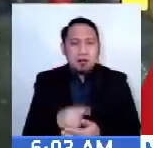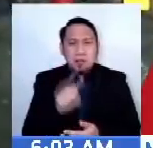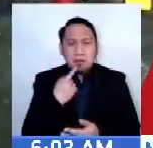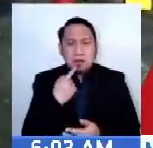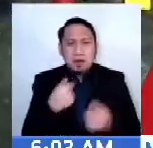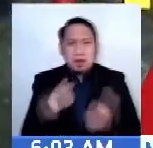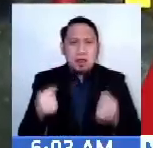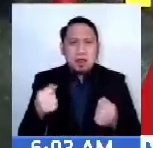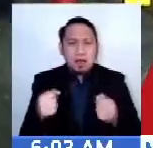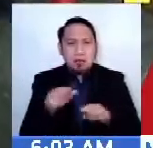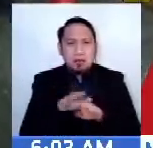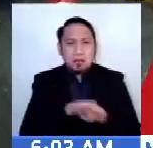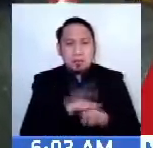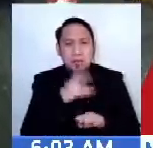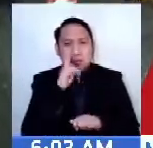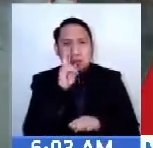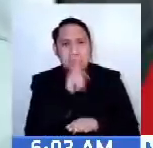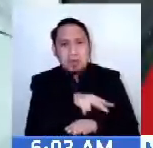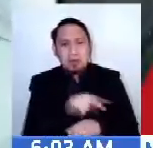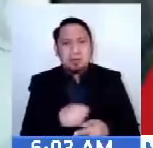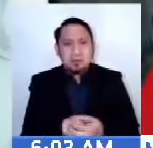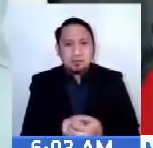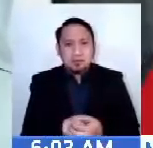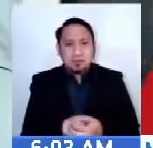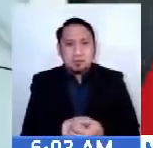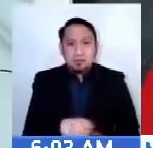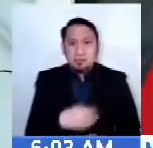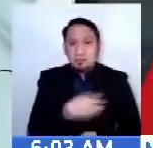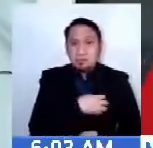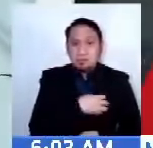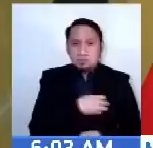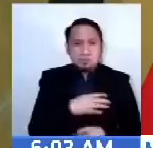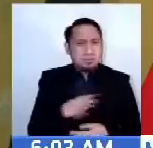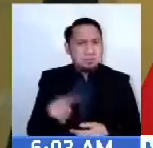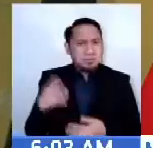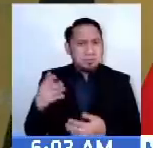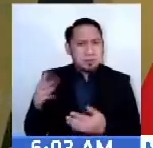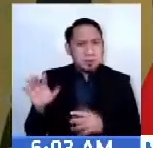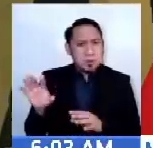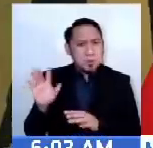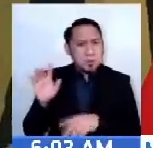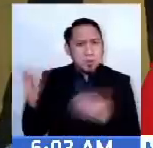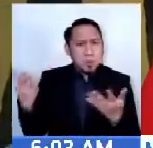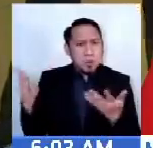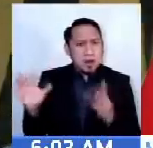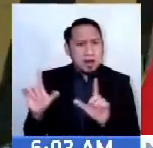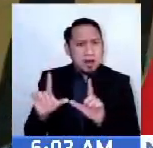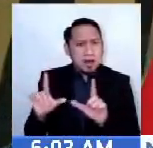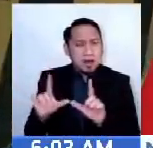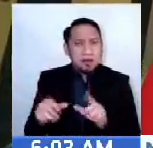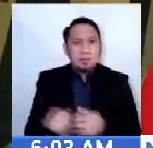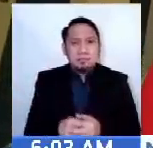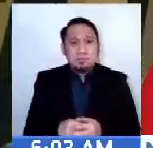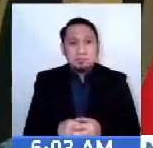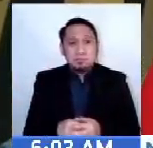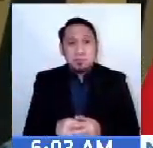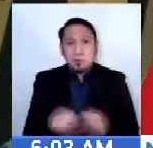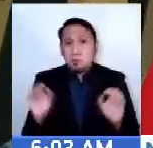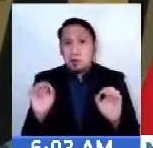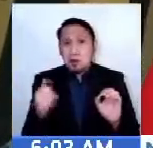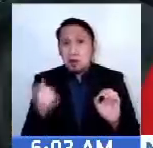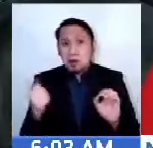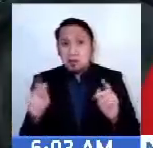niya napansin ang mga barrier. Ayon sa pulisya, hindi nila mahanap ang lisensya ni Sheng. Walang ibang nasaktan sa insidente na bahagyang nagdulot ng